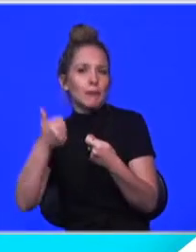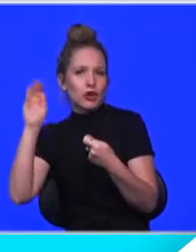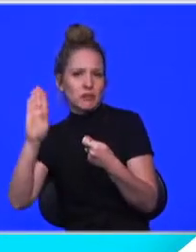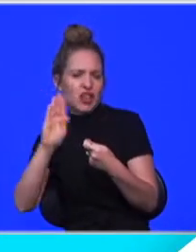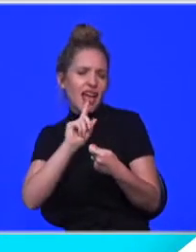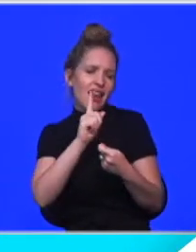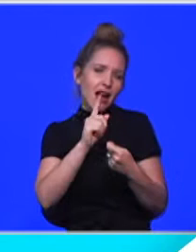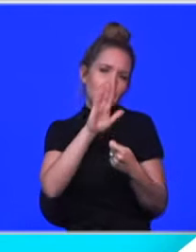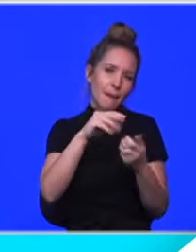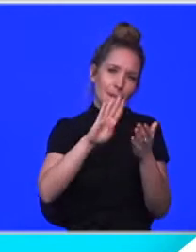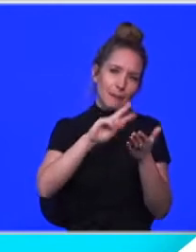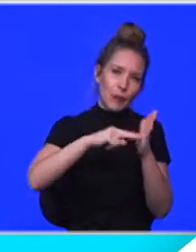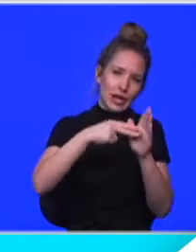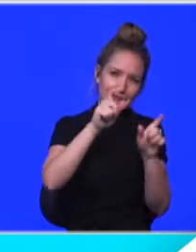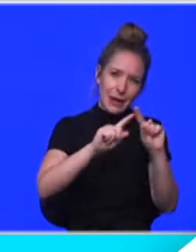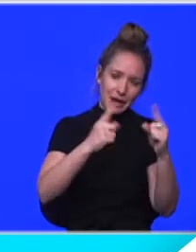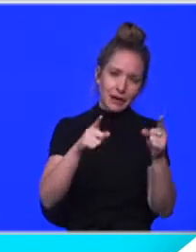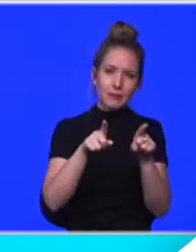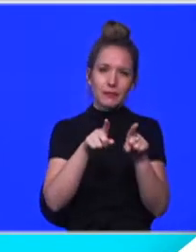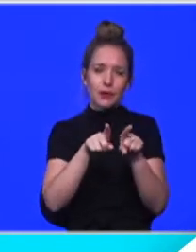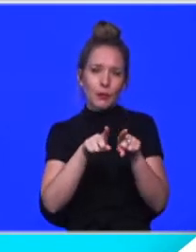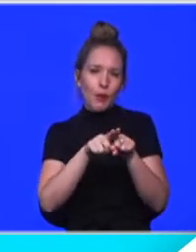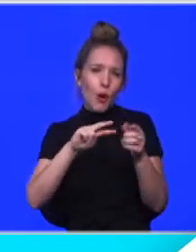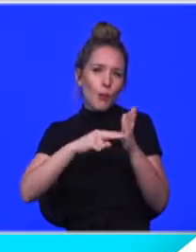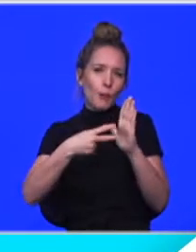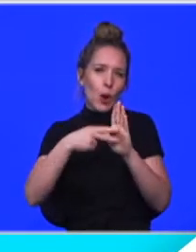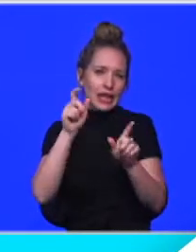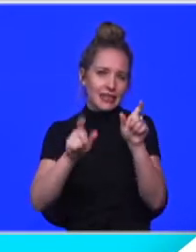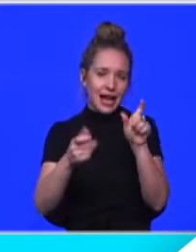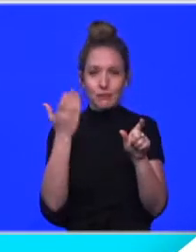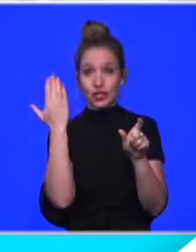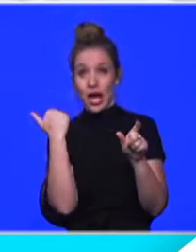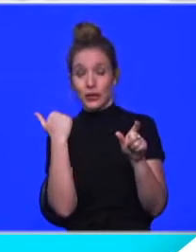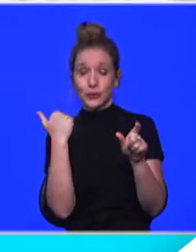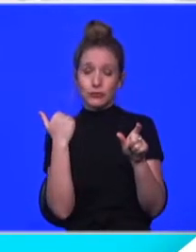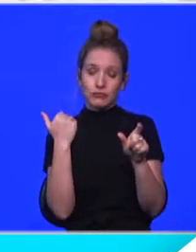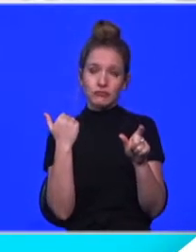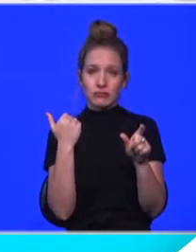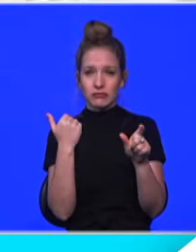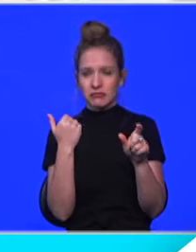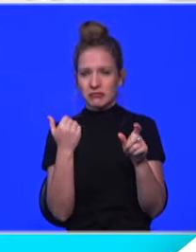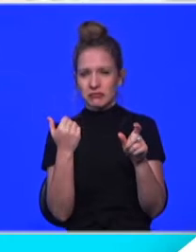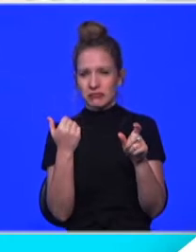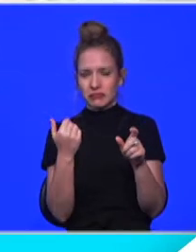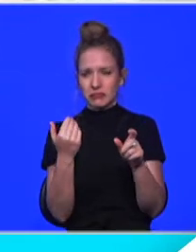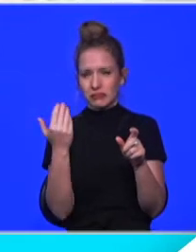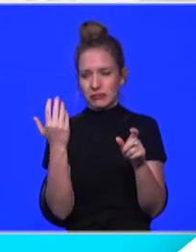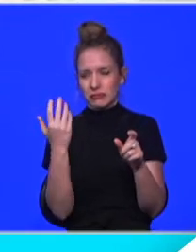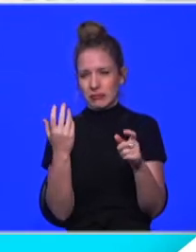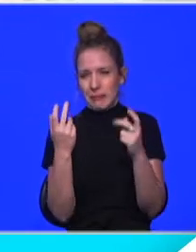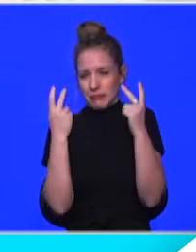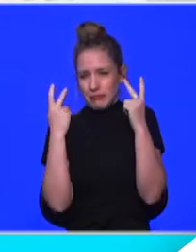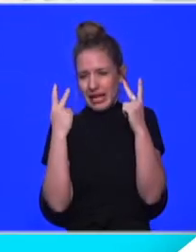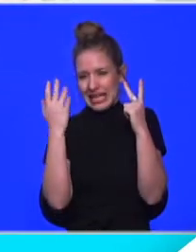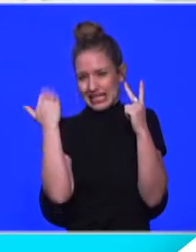אלא לפוליטיקאים אחרים, כמו פוליטיקאים שהיו די מרכזיים בתקופה ההיא של הבחירות